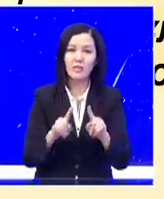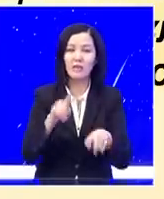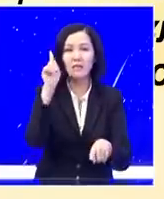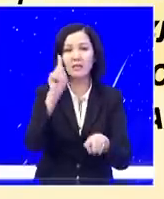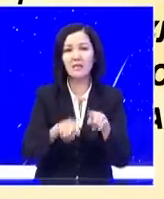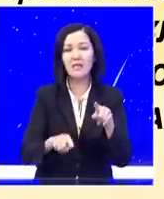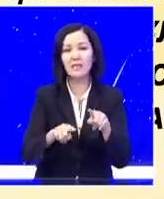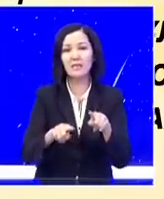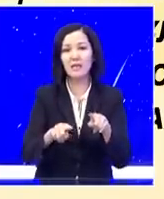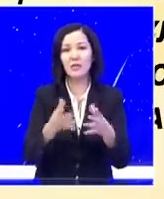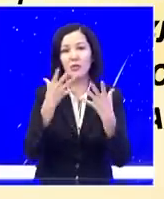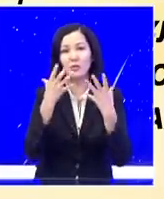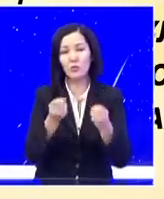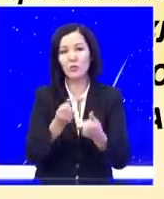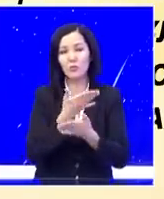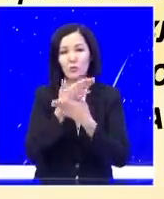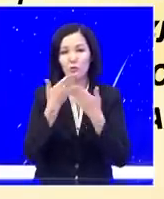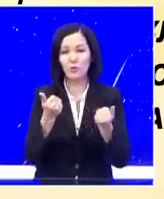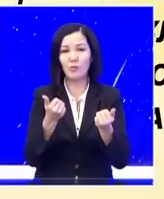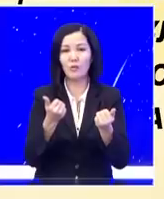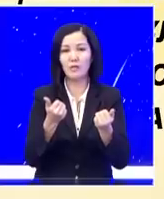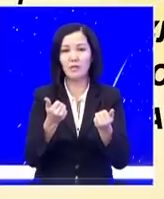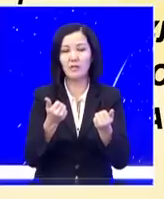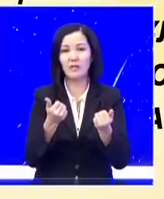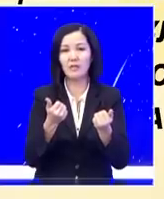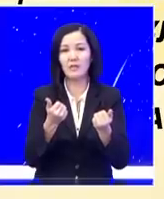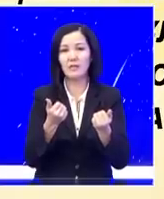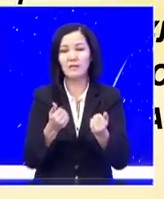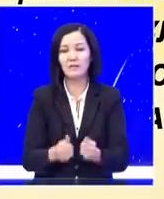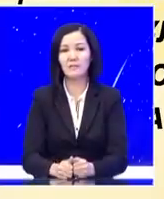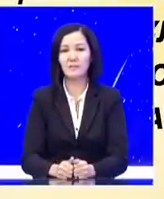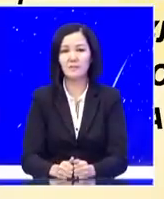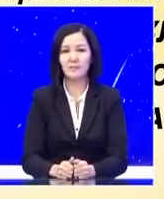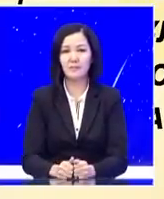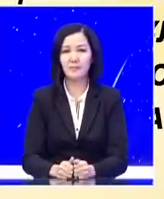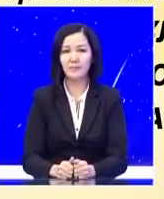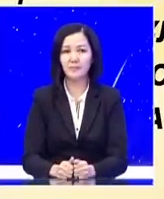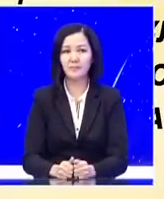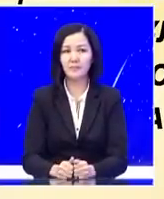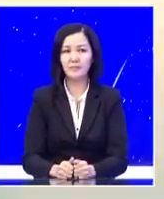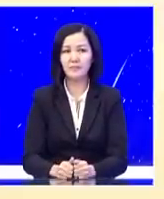жолақ ізін сап, аспан жаққа қойып кетті көп нүктен.